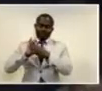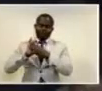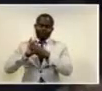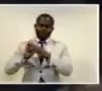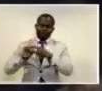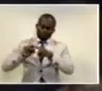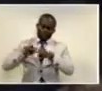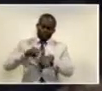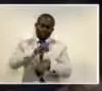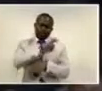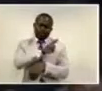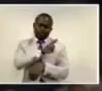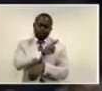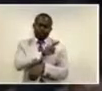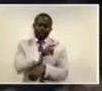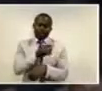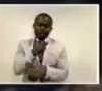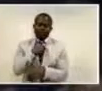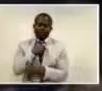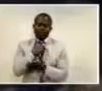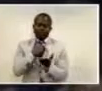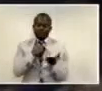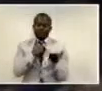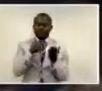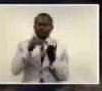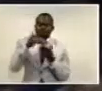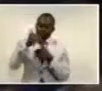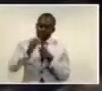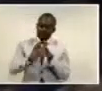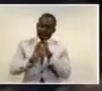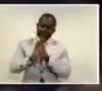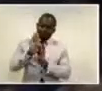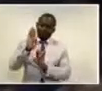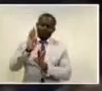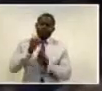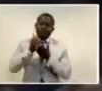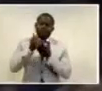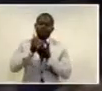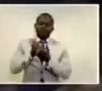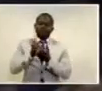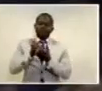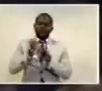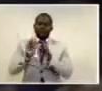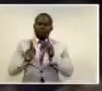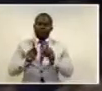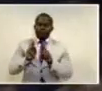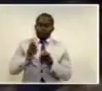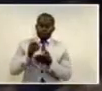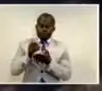bigashingira ku mahirwe bifite bigatera imbere bigateza ababyo